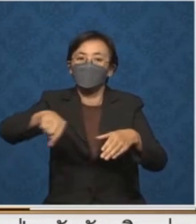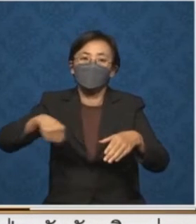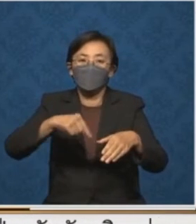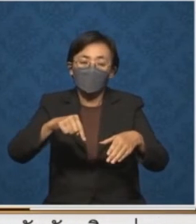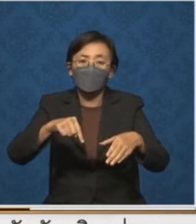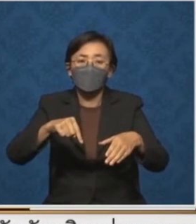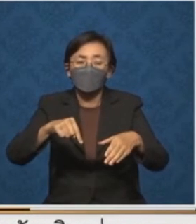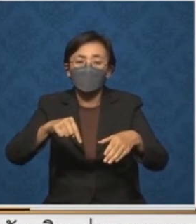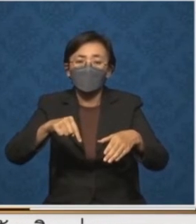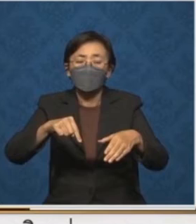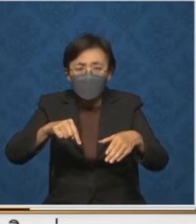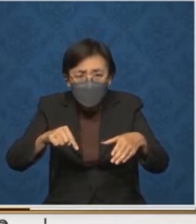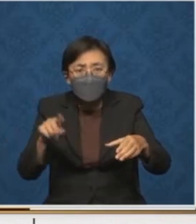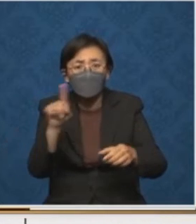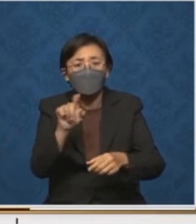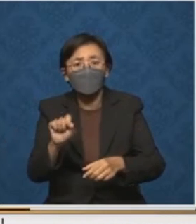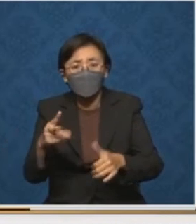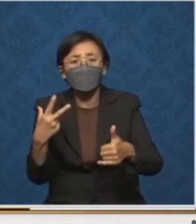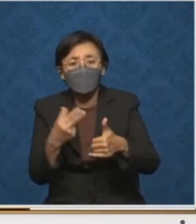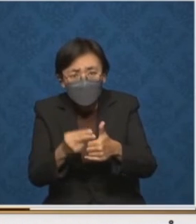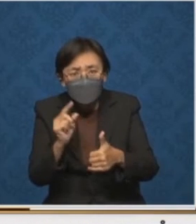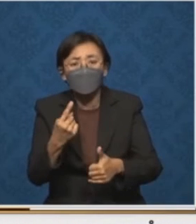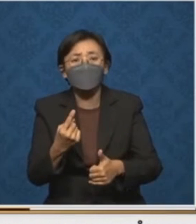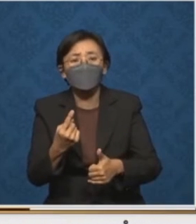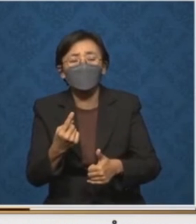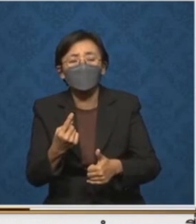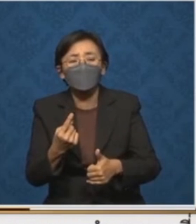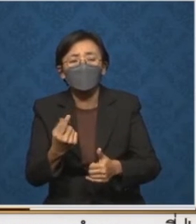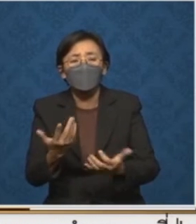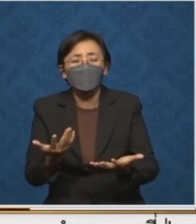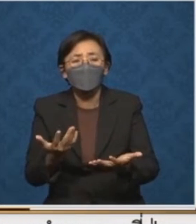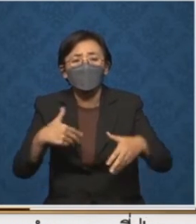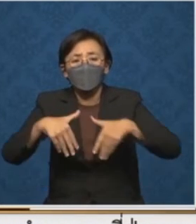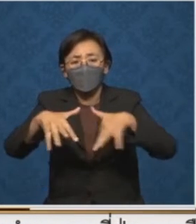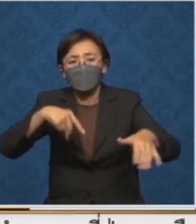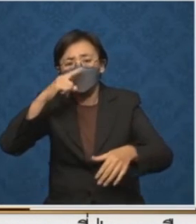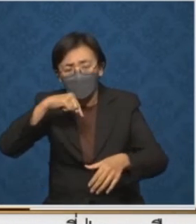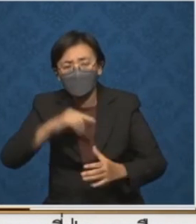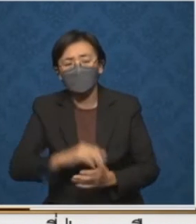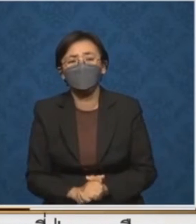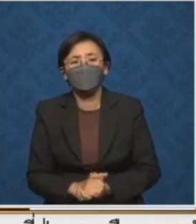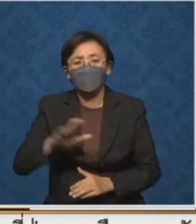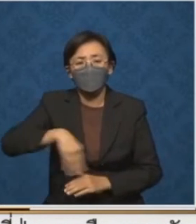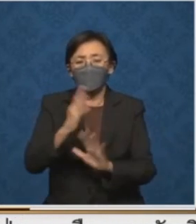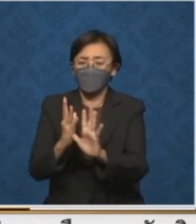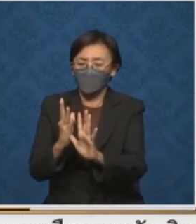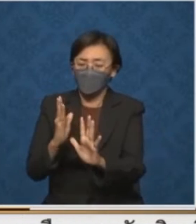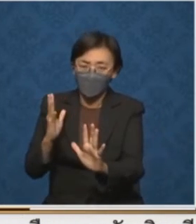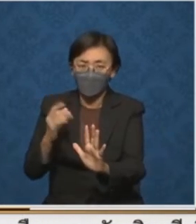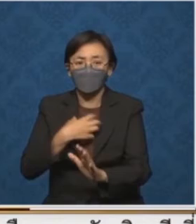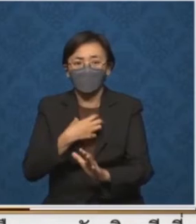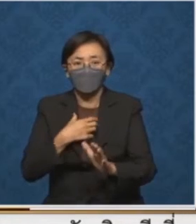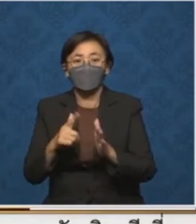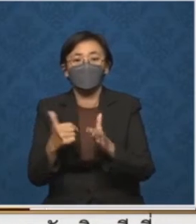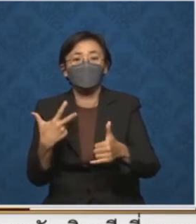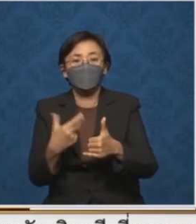วักซีนมันกลายพันโควิมันกลายพันวักซีนกตองพัฒนาตามแต่ท่านเริ่มต้นพ